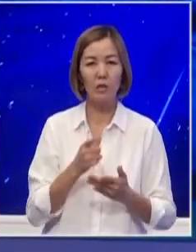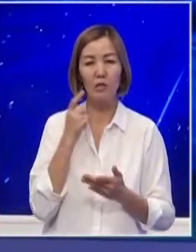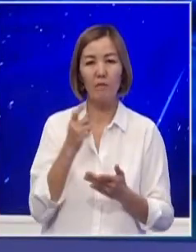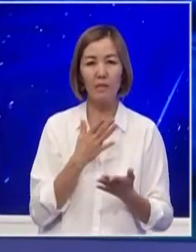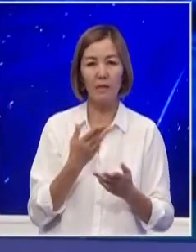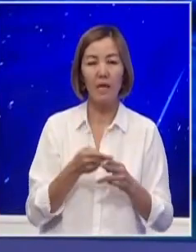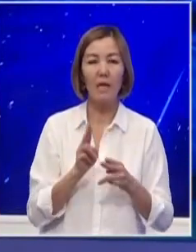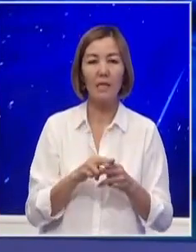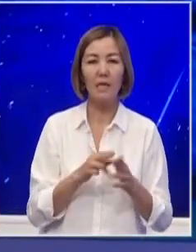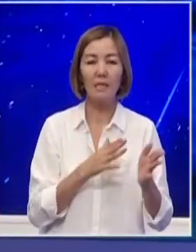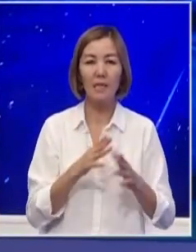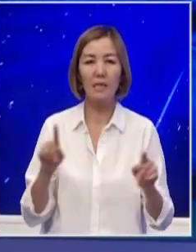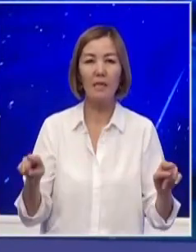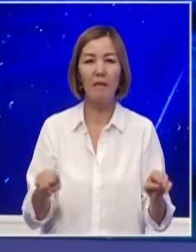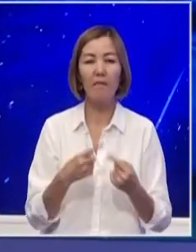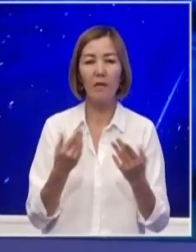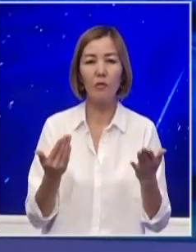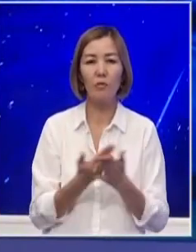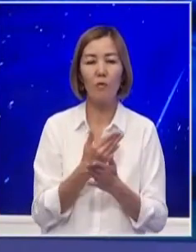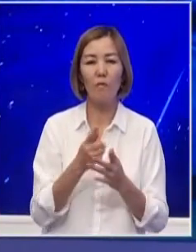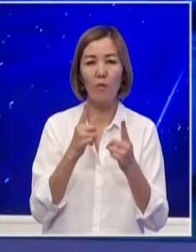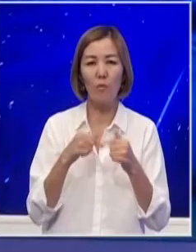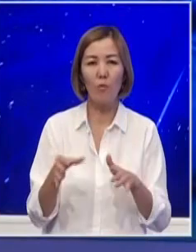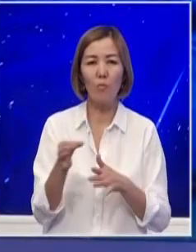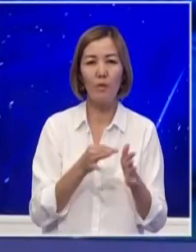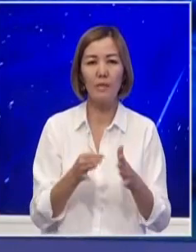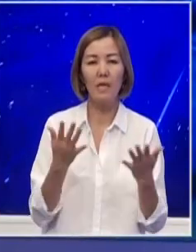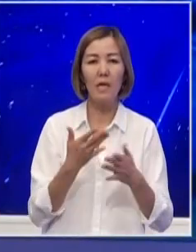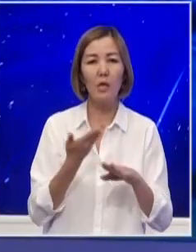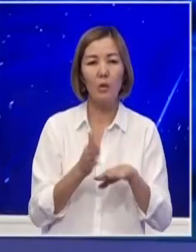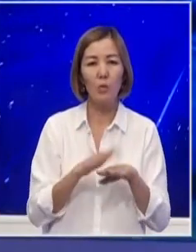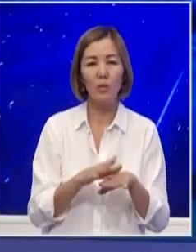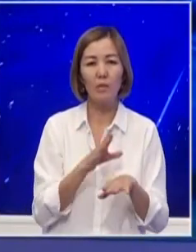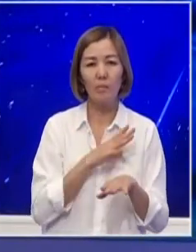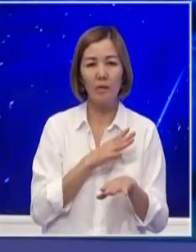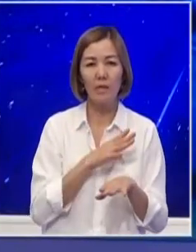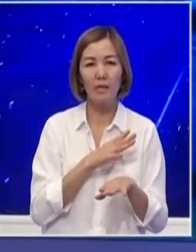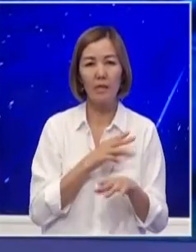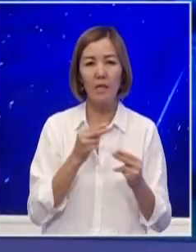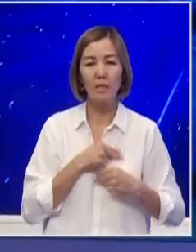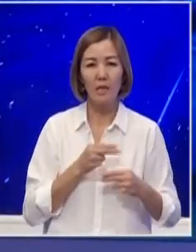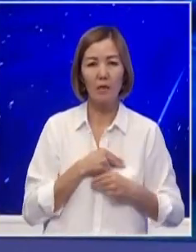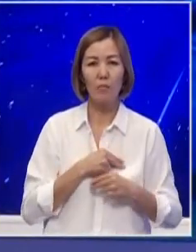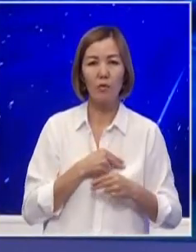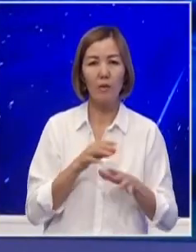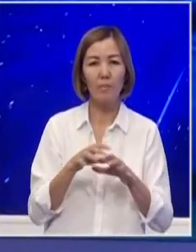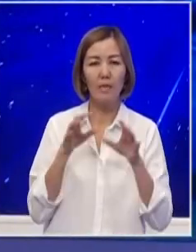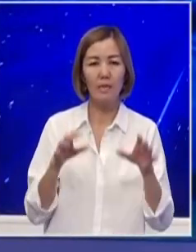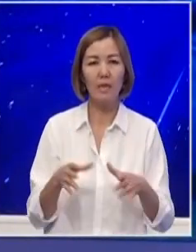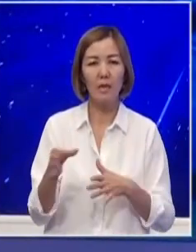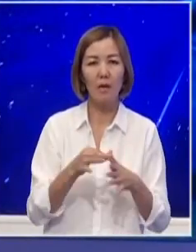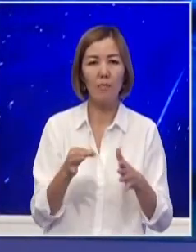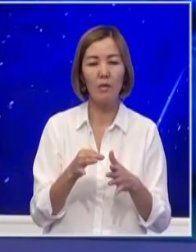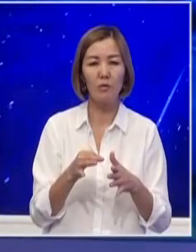жилищно-коммунального хозяйства. Как складывалось становление новообразованной области, с какими трудностями приходилось сталкиваться в работе, поделилась председатель